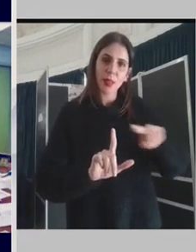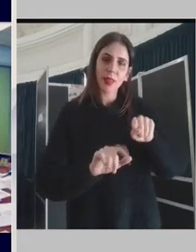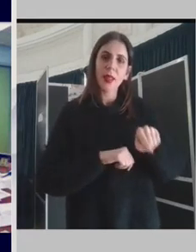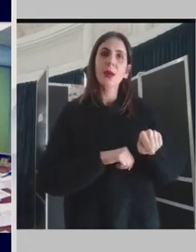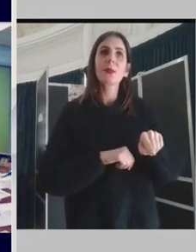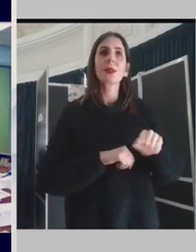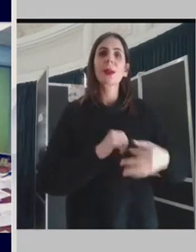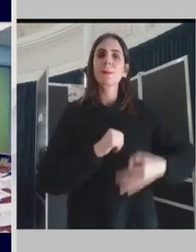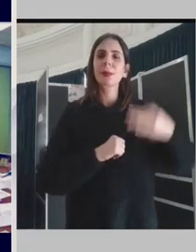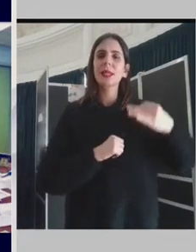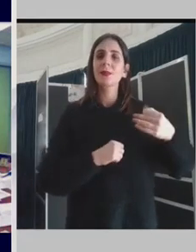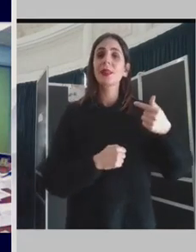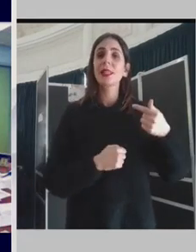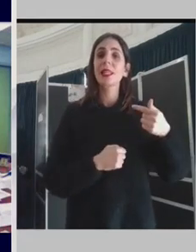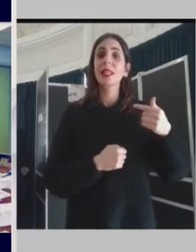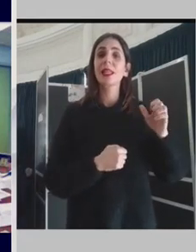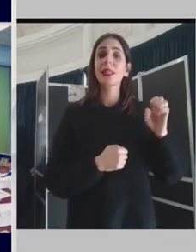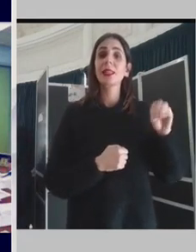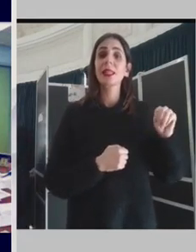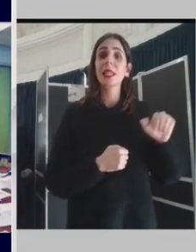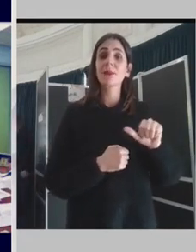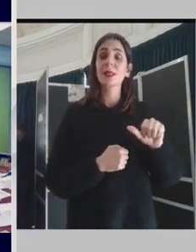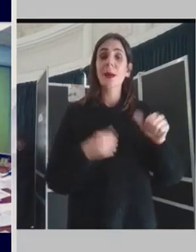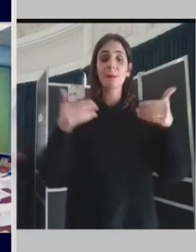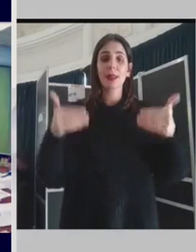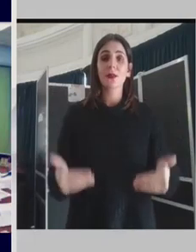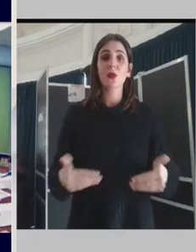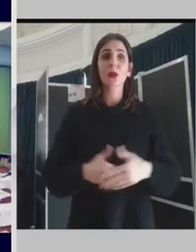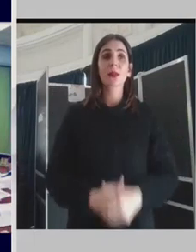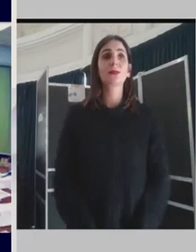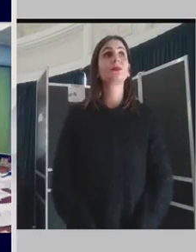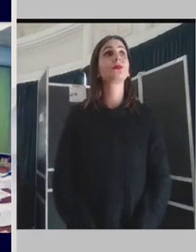Come Teams, per capirci, quando si.